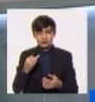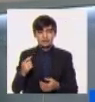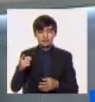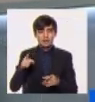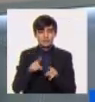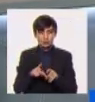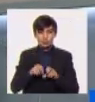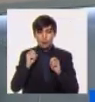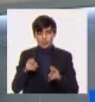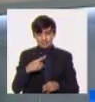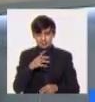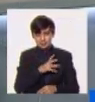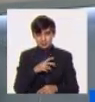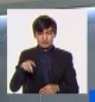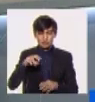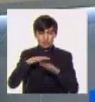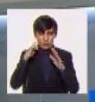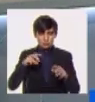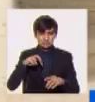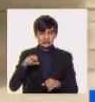өзі қауіпті, дейді тұрғындар.